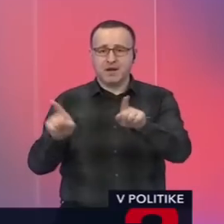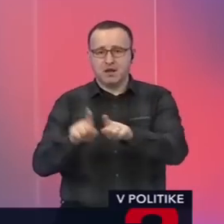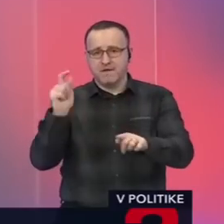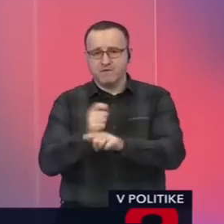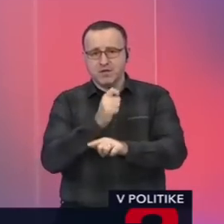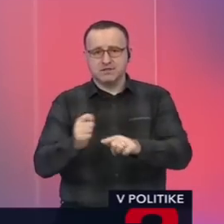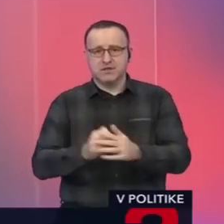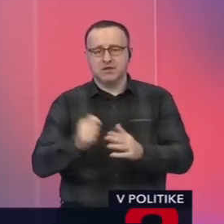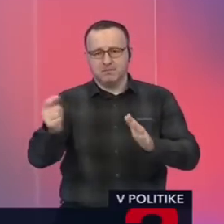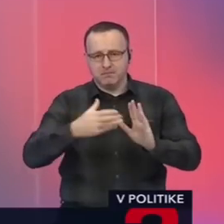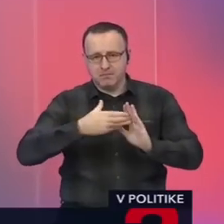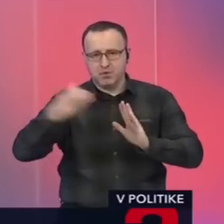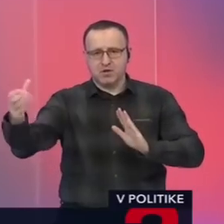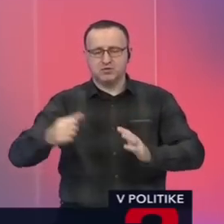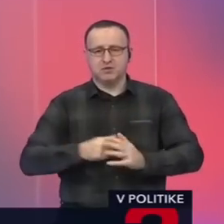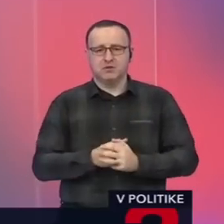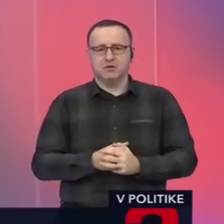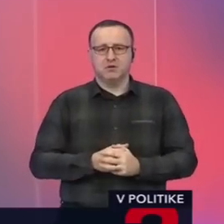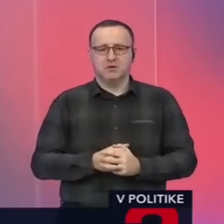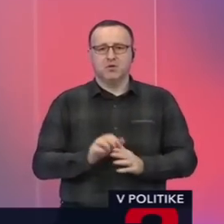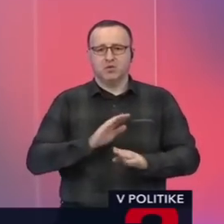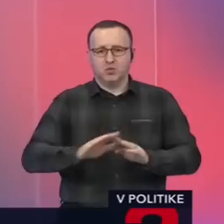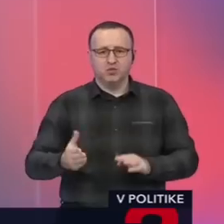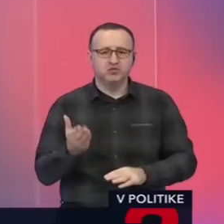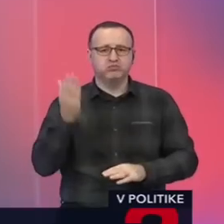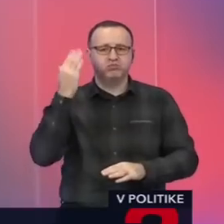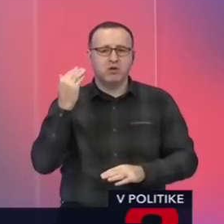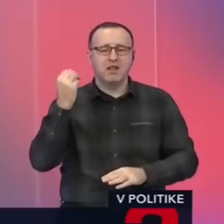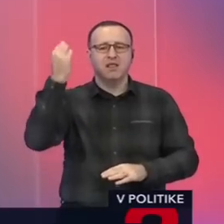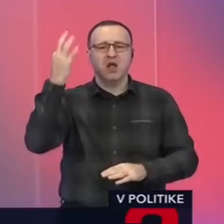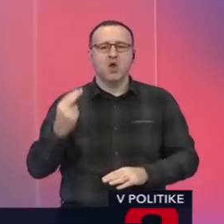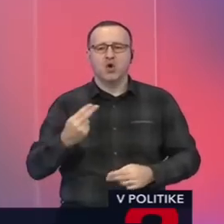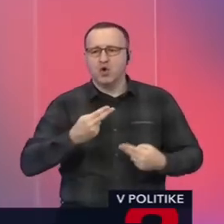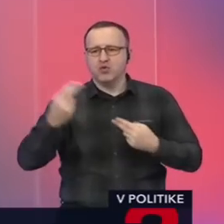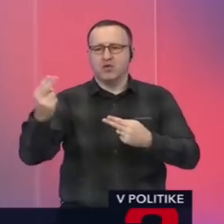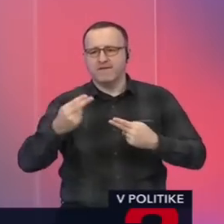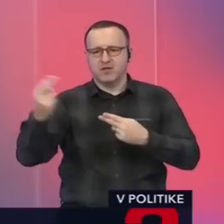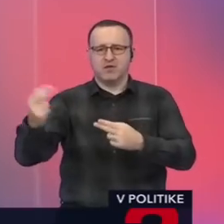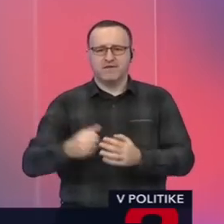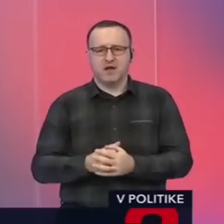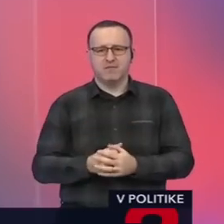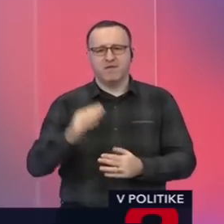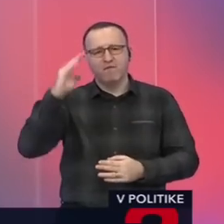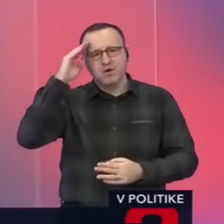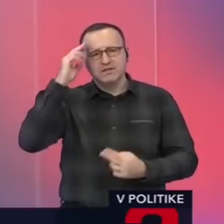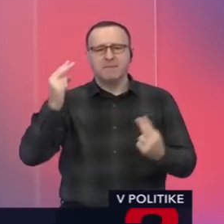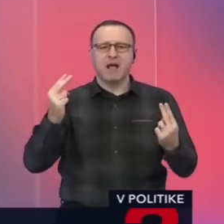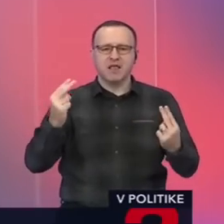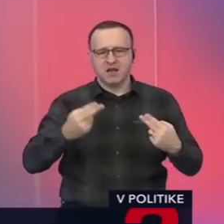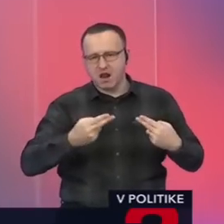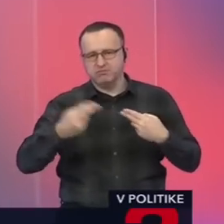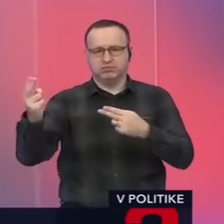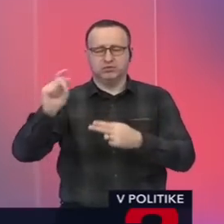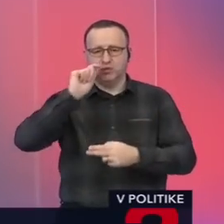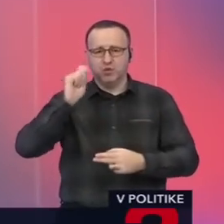čom kontinuálne pokračuje. Sme už mali niekoľko dodávok, ktoré sme poskytli vojenského materiálu, ktoré sme poskytli Ukrajine